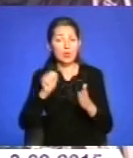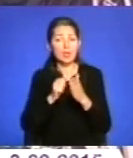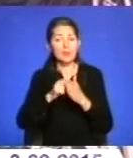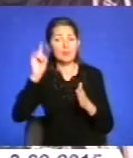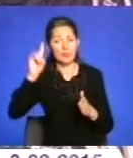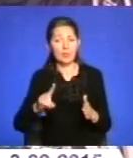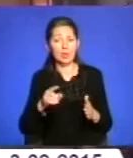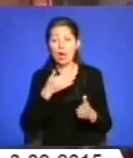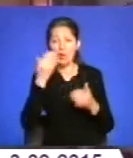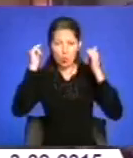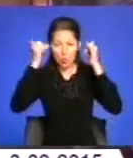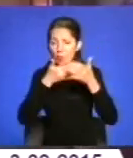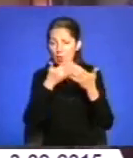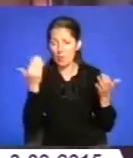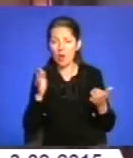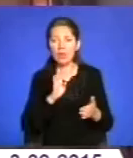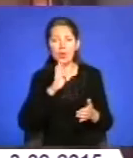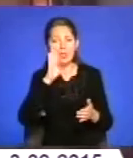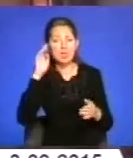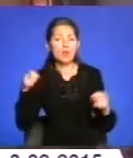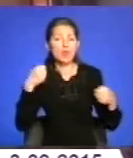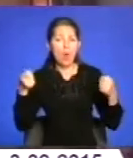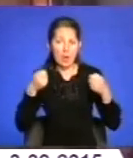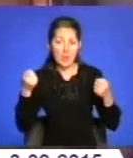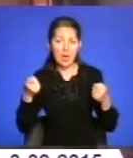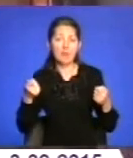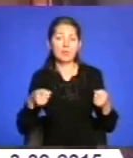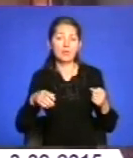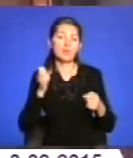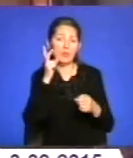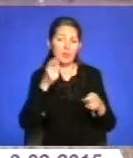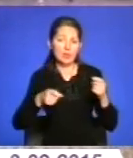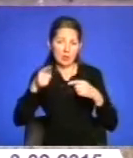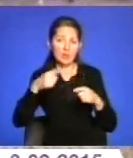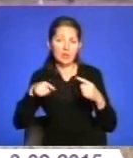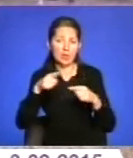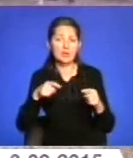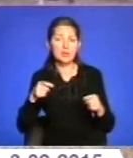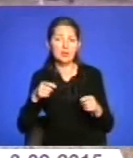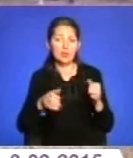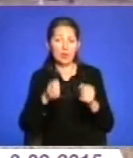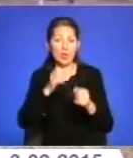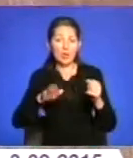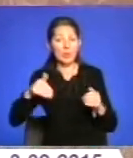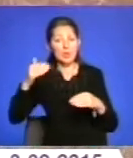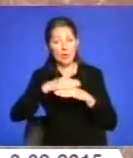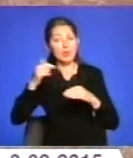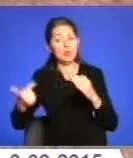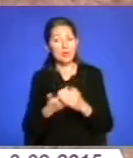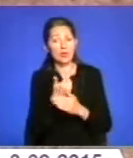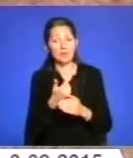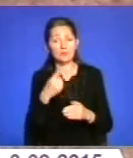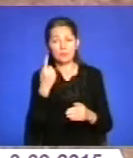Він зранку гнав пасти, на обід приганяв, після обіда знову гнав і вечір приганяв ту худобу. Одна із жінок побачила на полі худобу зниклого